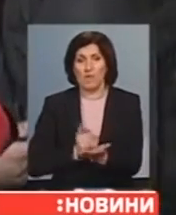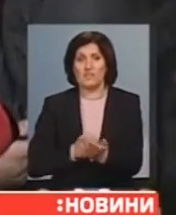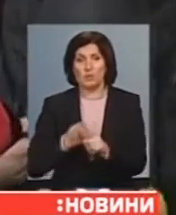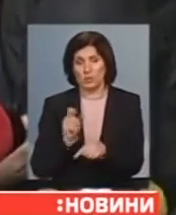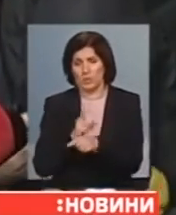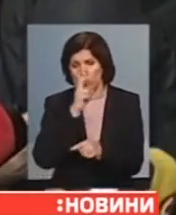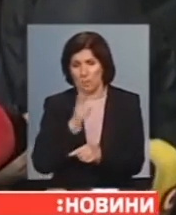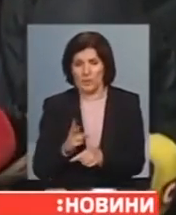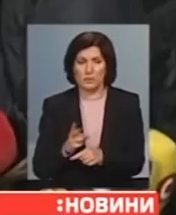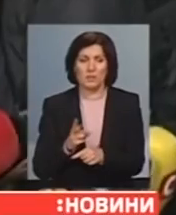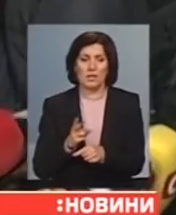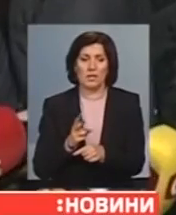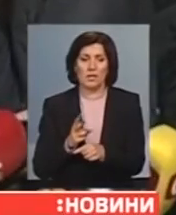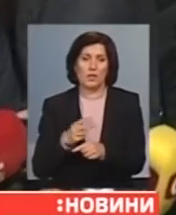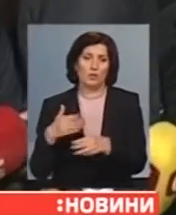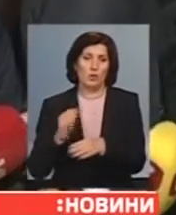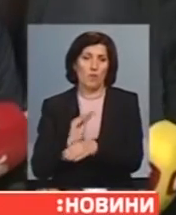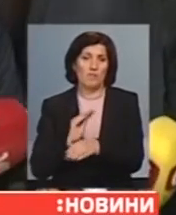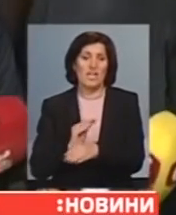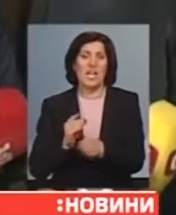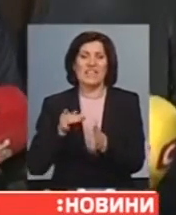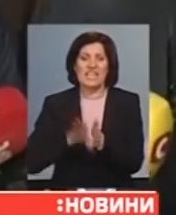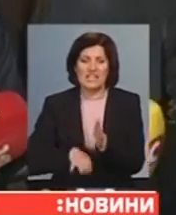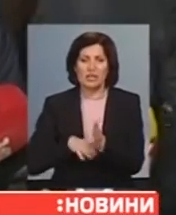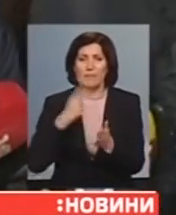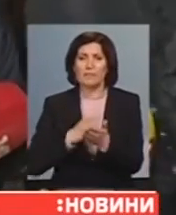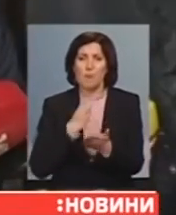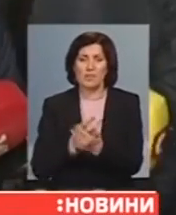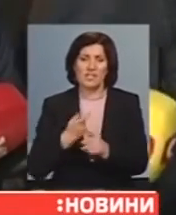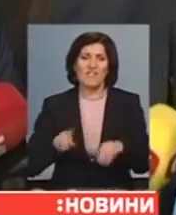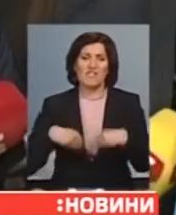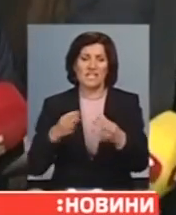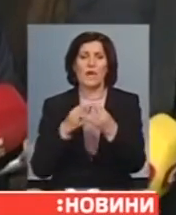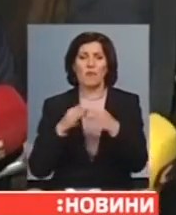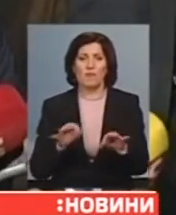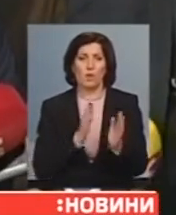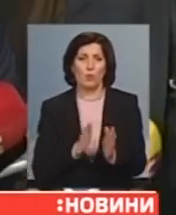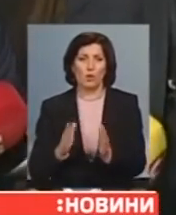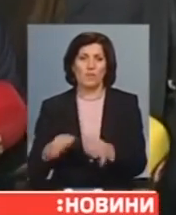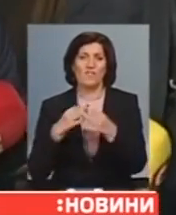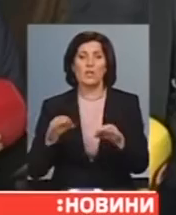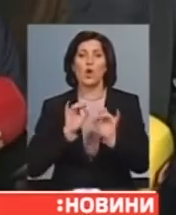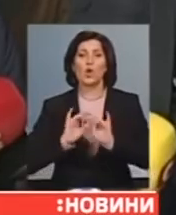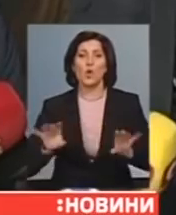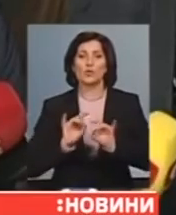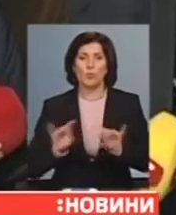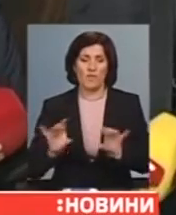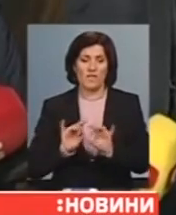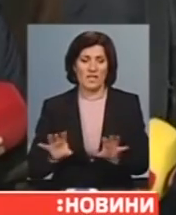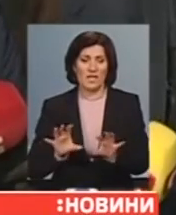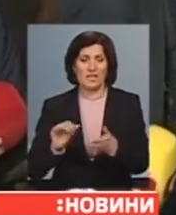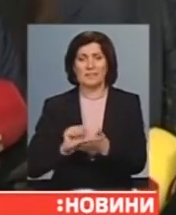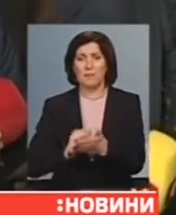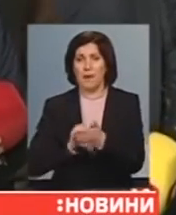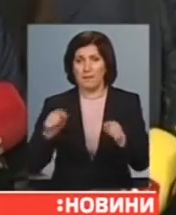цю задачу бачу перед стороною обвинувачення, нікчемність тих показань, які він надав у вільному режимі, у режимі вільної розповіді з